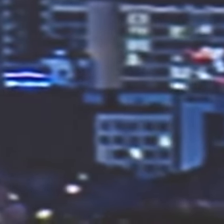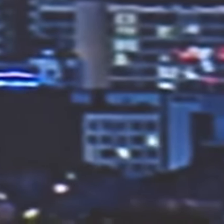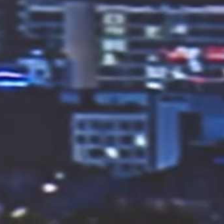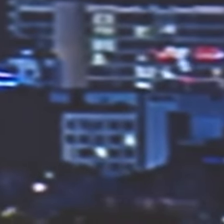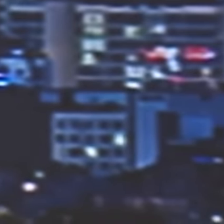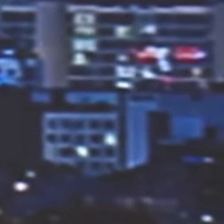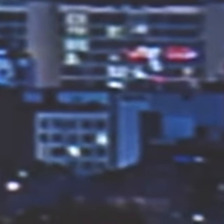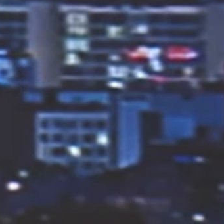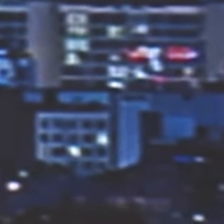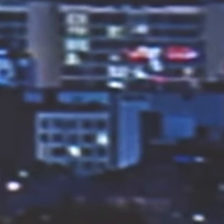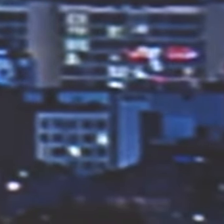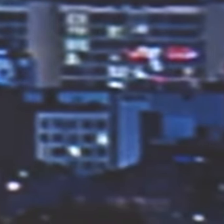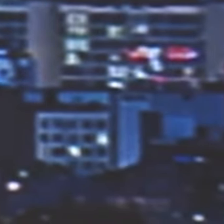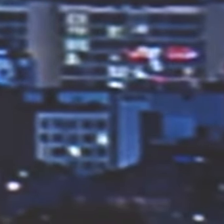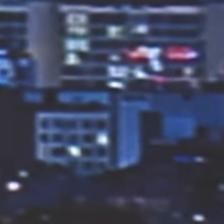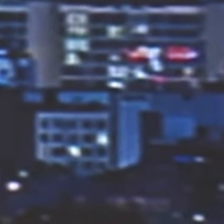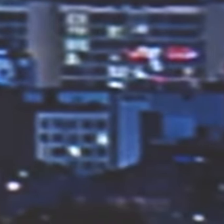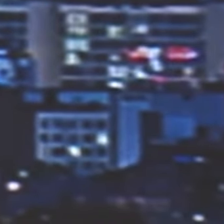뵙겠습니다